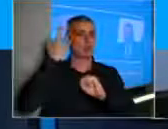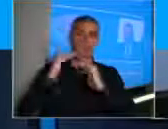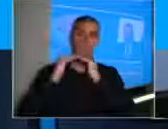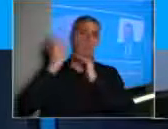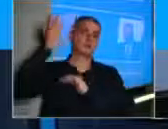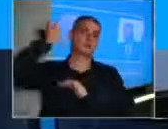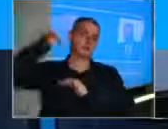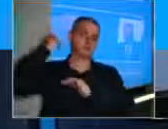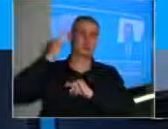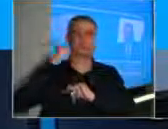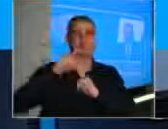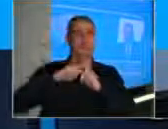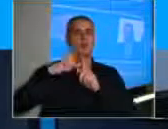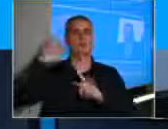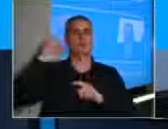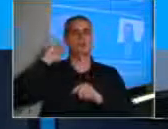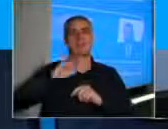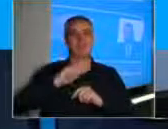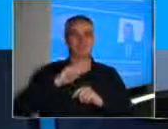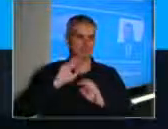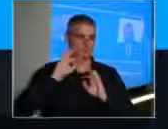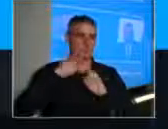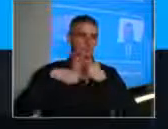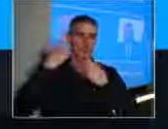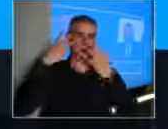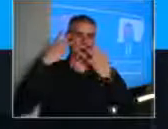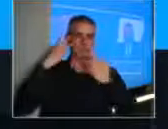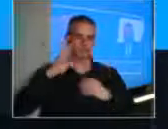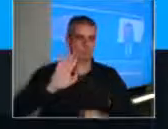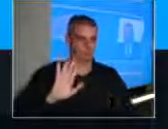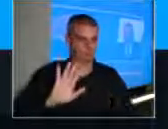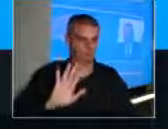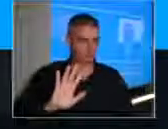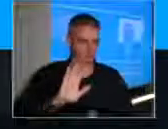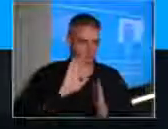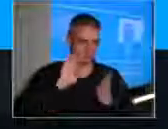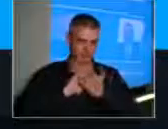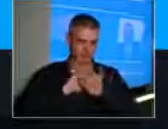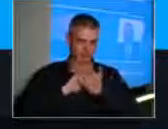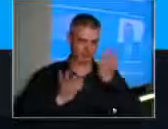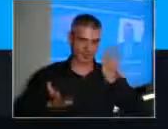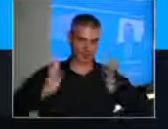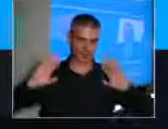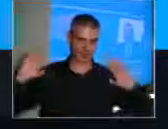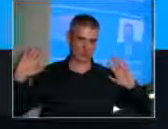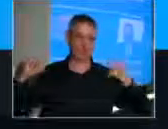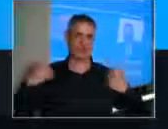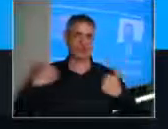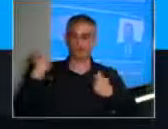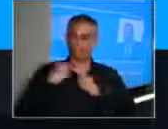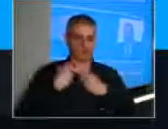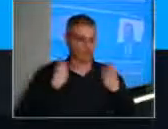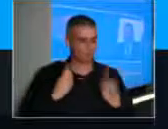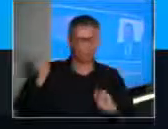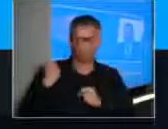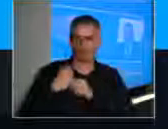לשעתה, הייתם הפייגלין של שנות ה-90 ו-2000. אלף הפתי הבדלות. אנחנו סביבים תורים, הוא עושה דברים